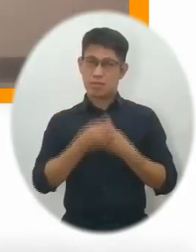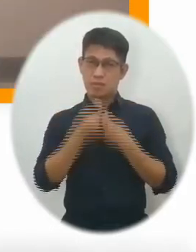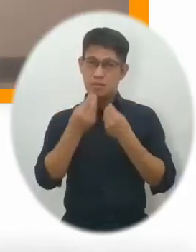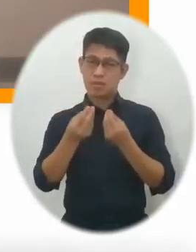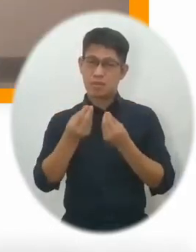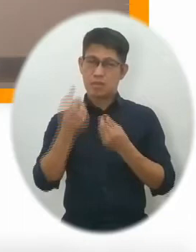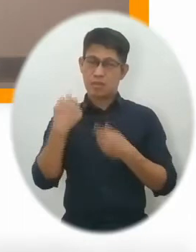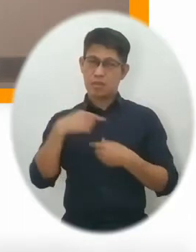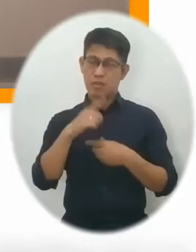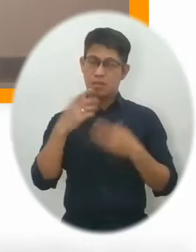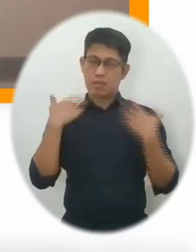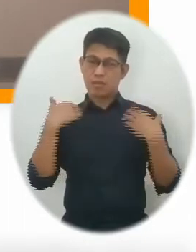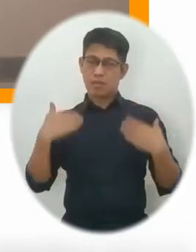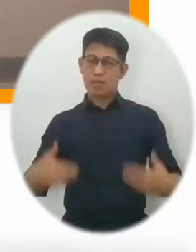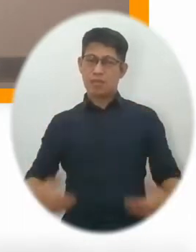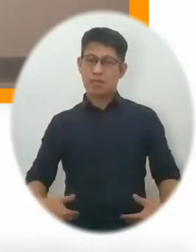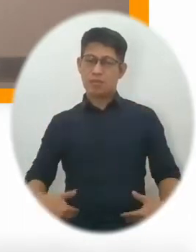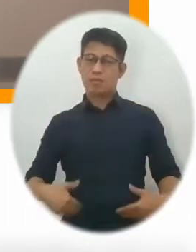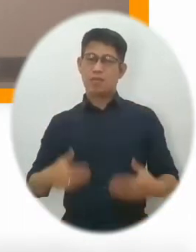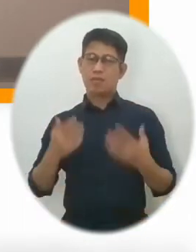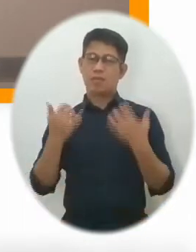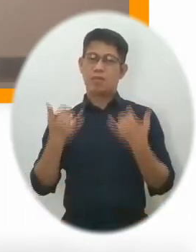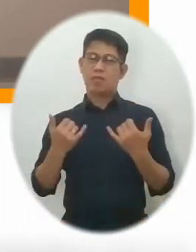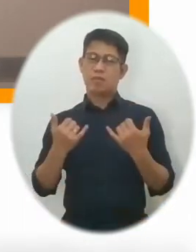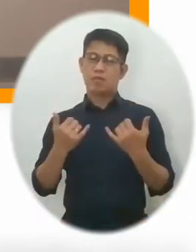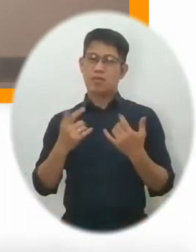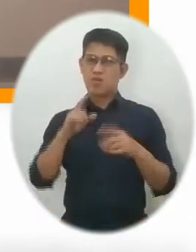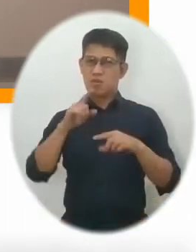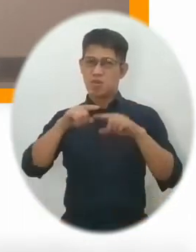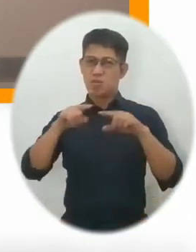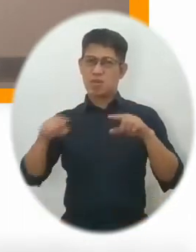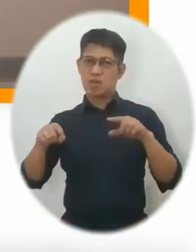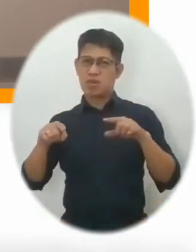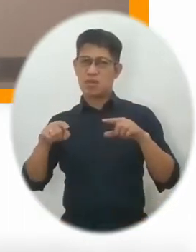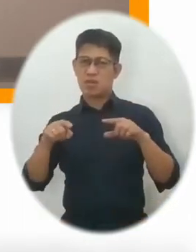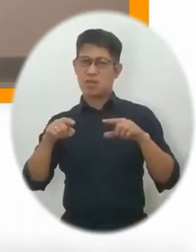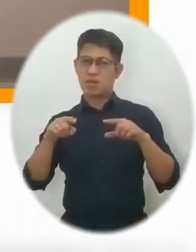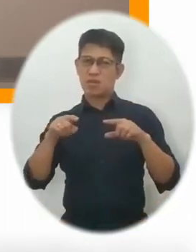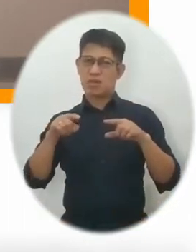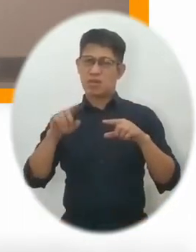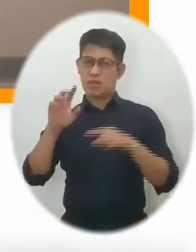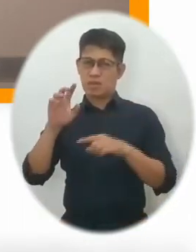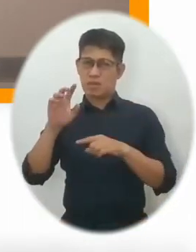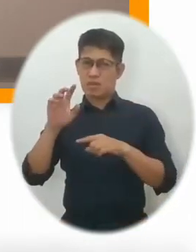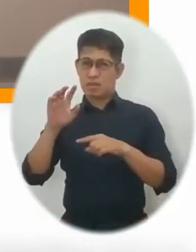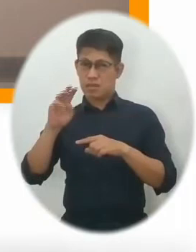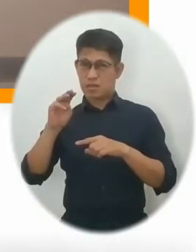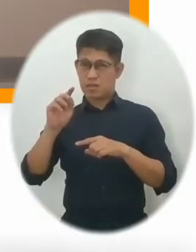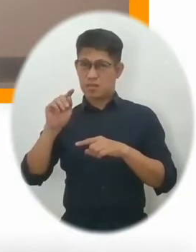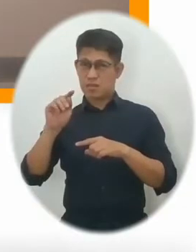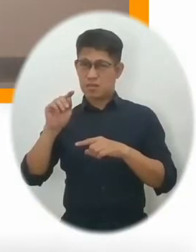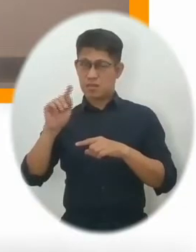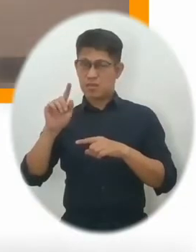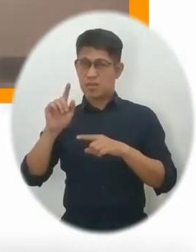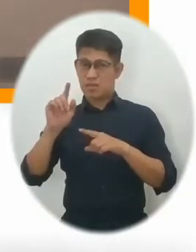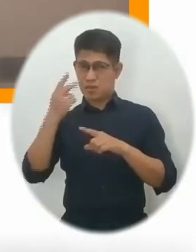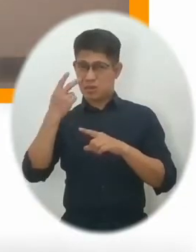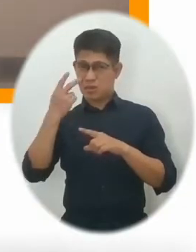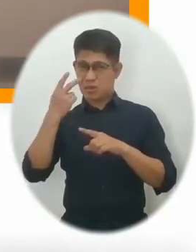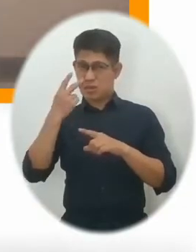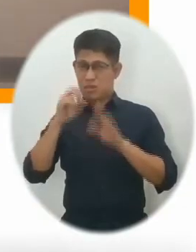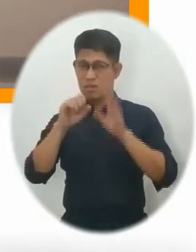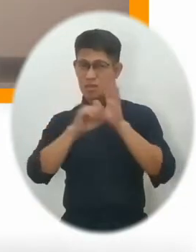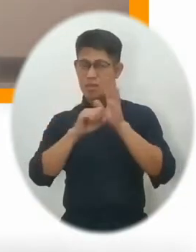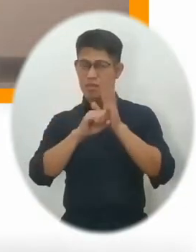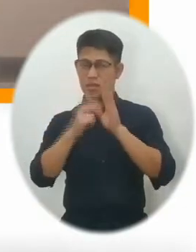na makikita sa ating katawan. Ngayon po, depende sa uri ng beta thalassemia, ang